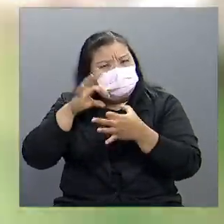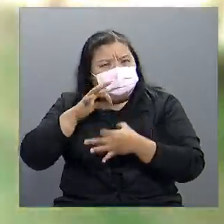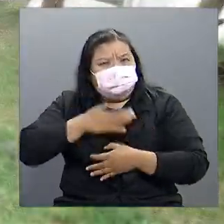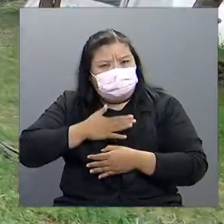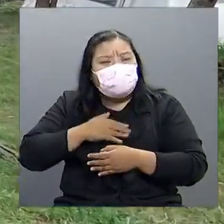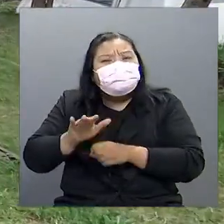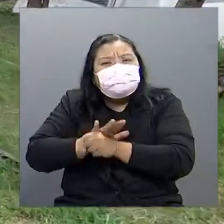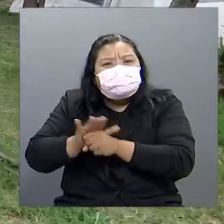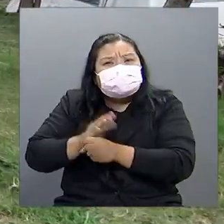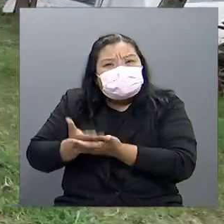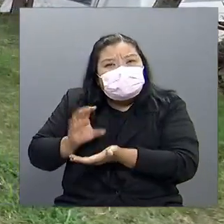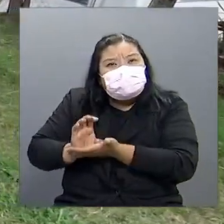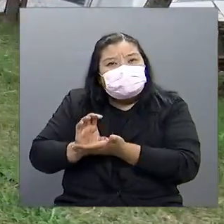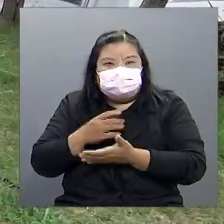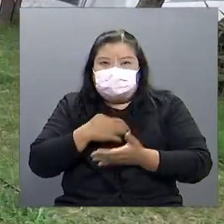กางเต็นท์